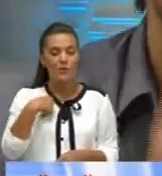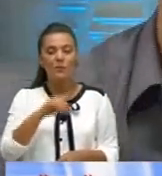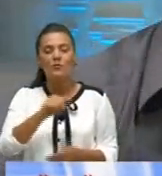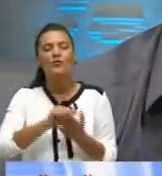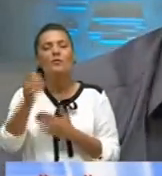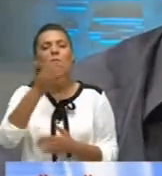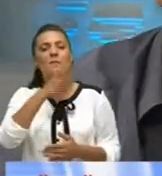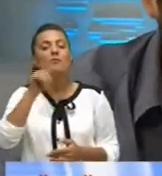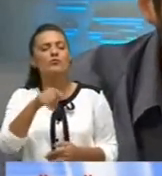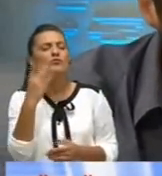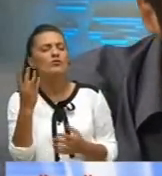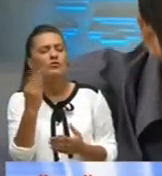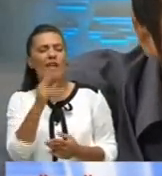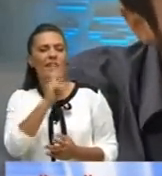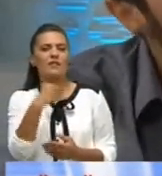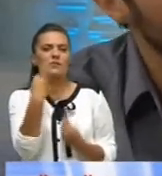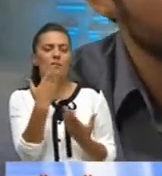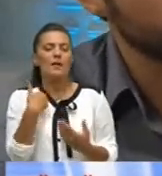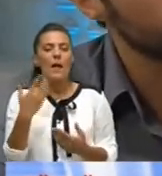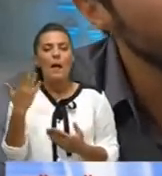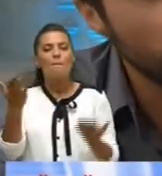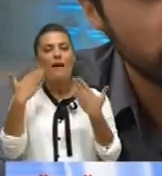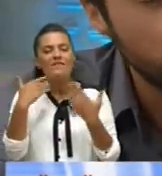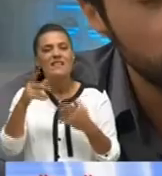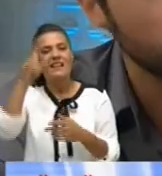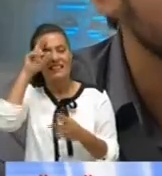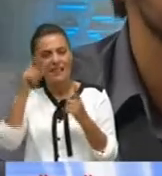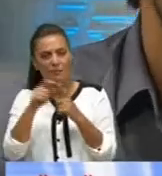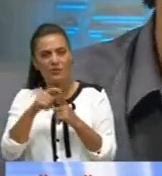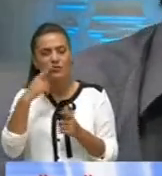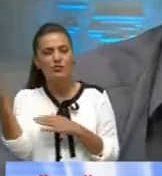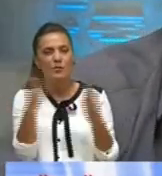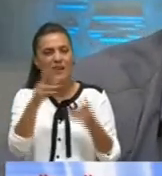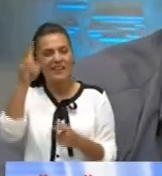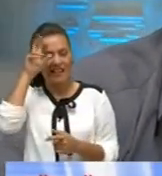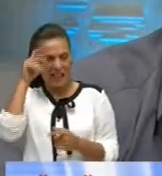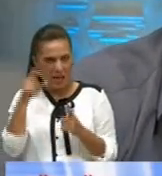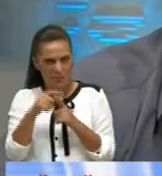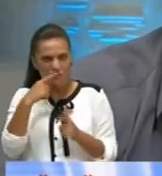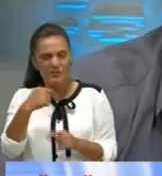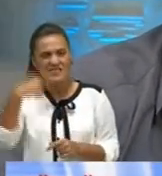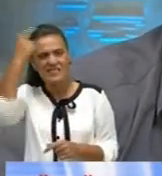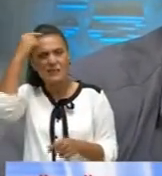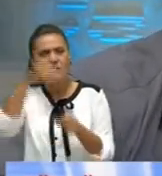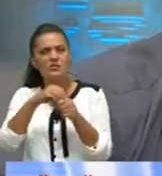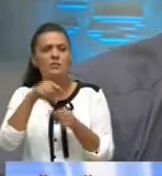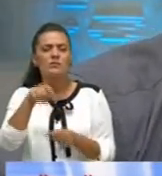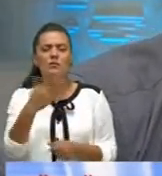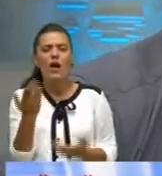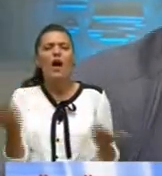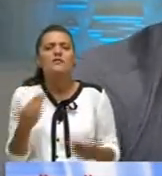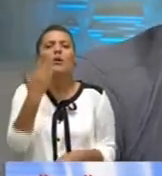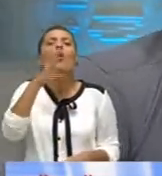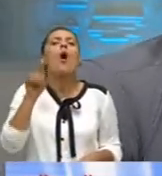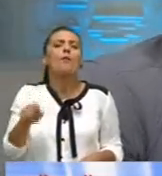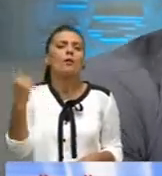dinleyenlere şunu çok net söylemek istiyorum. Mevsimsel depresyon, sonbahar depresyon dediğimiz şey zihnimizdeki bir şey. Doğru, yok aslında. Aslında yok böyle bir